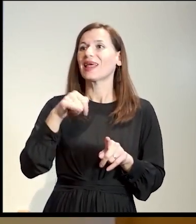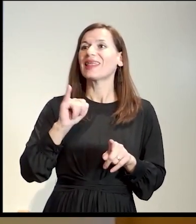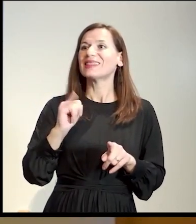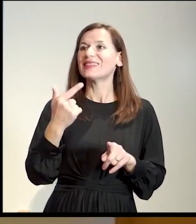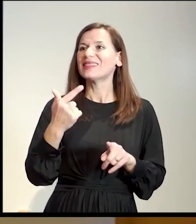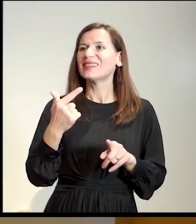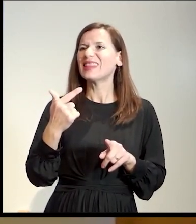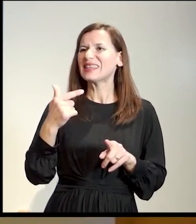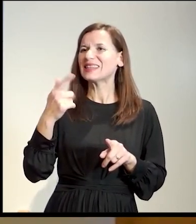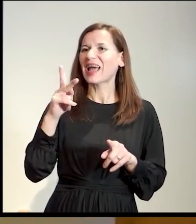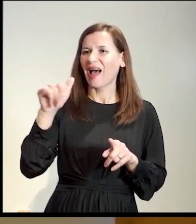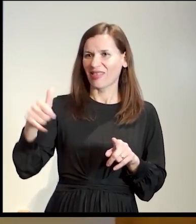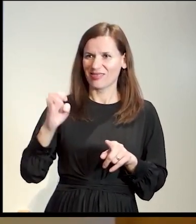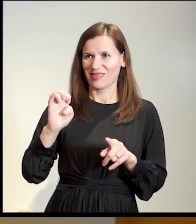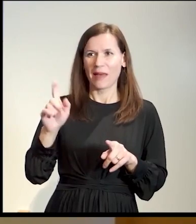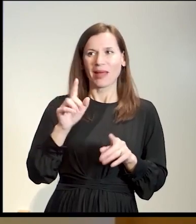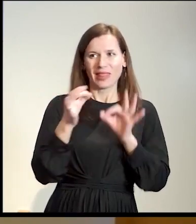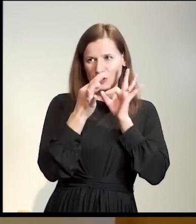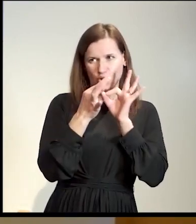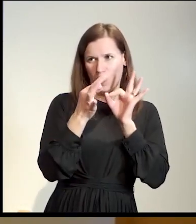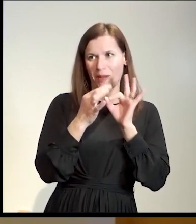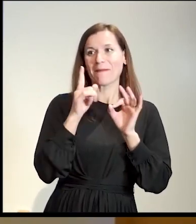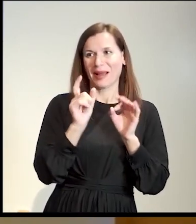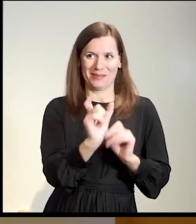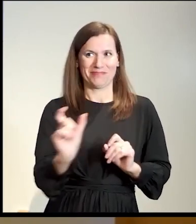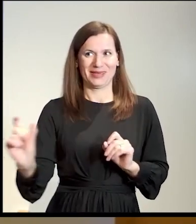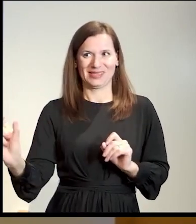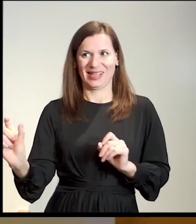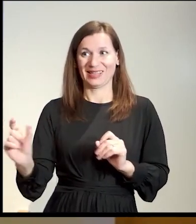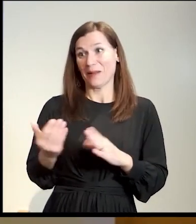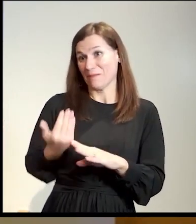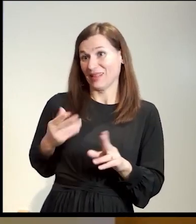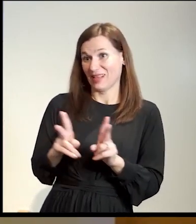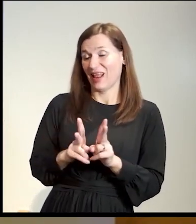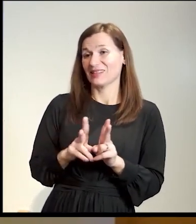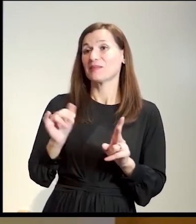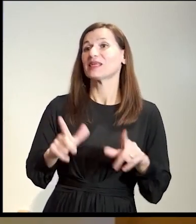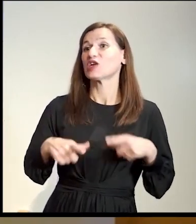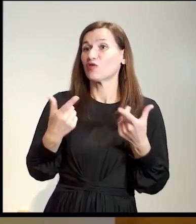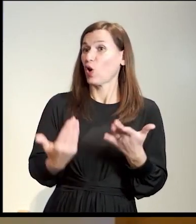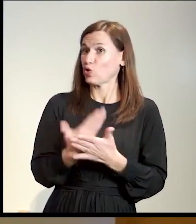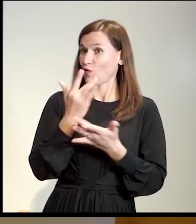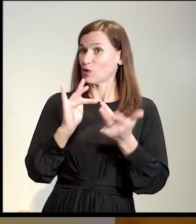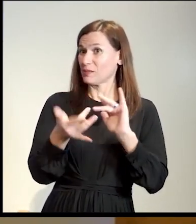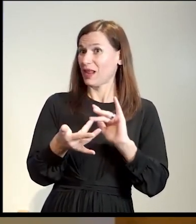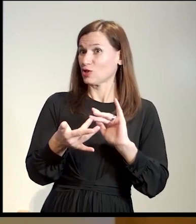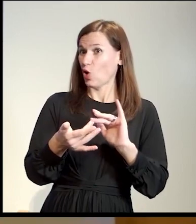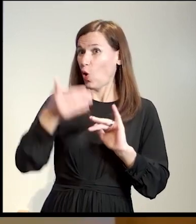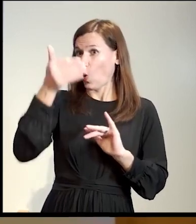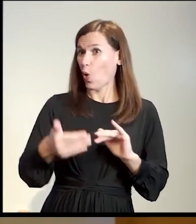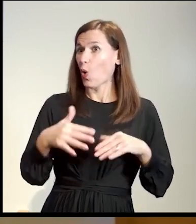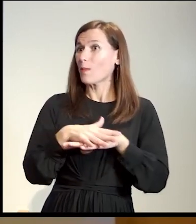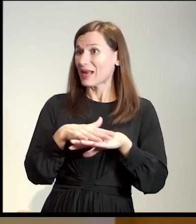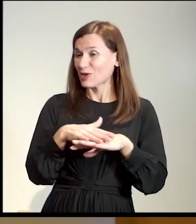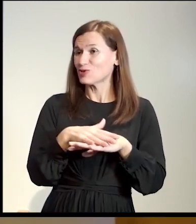zob, ampak besed. Pred kratkim je tudi pri nas namreč zaživelo novo spletno omrežje Threads,